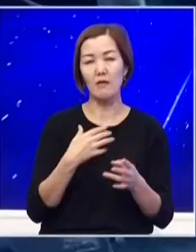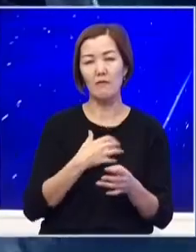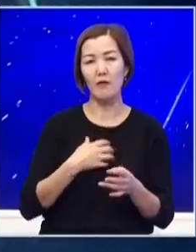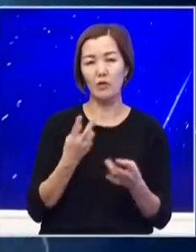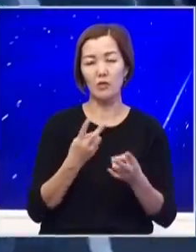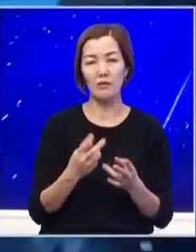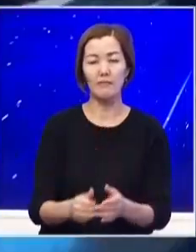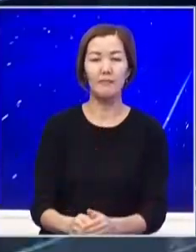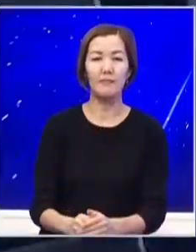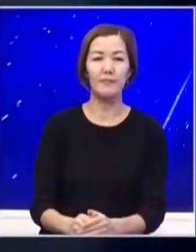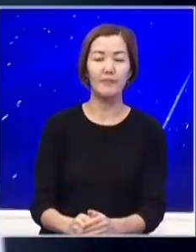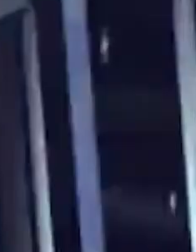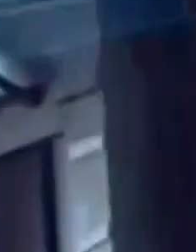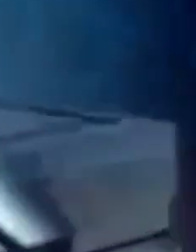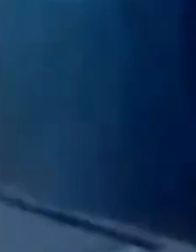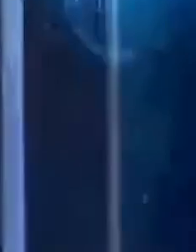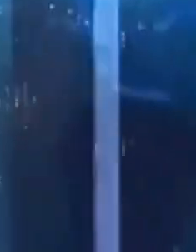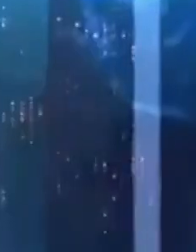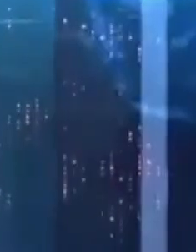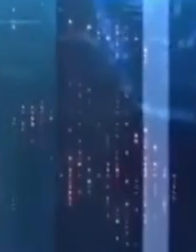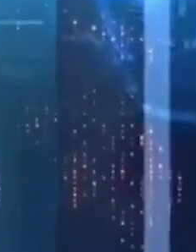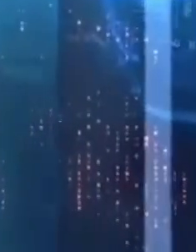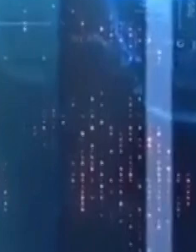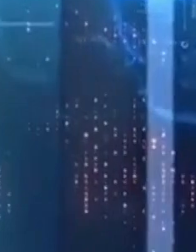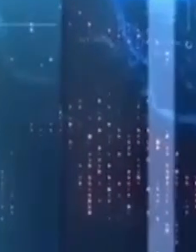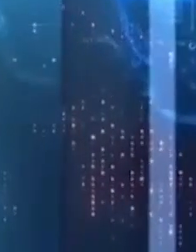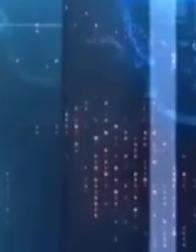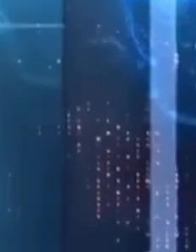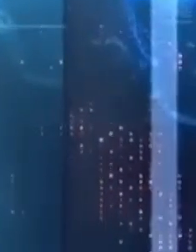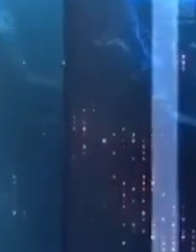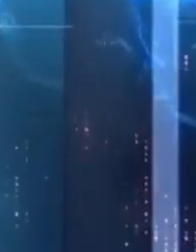керек. Меруерт Қыдырбайқызы, Аманжол Мықтыбай, Жетісу телеарнасы, Астанадан.